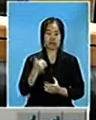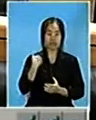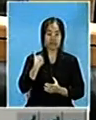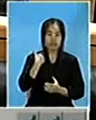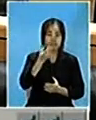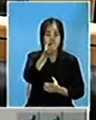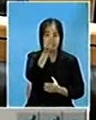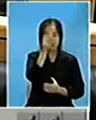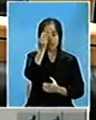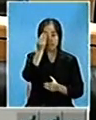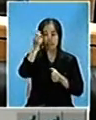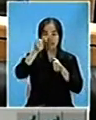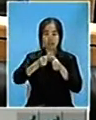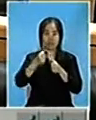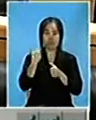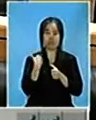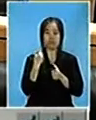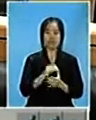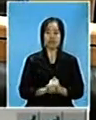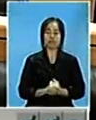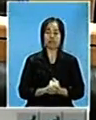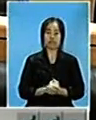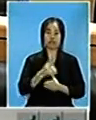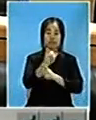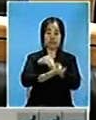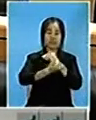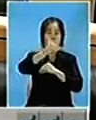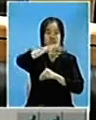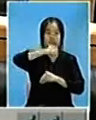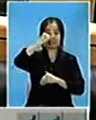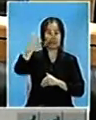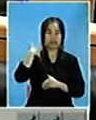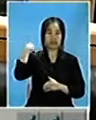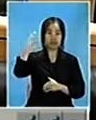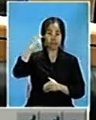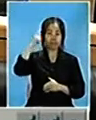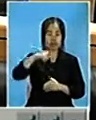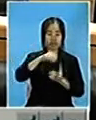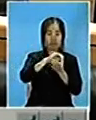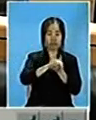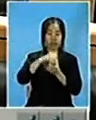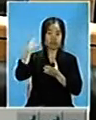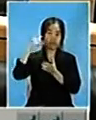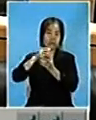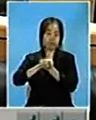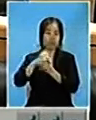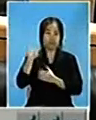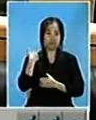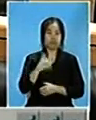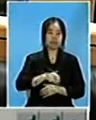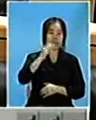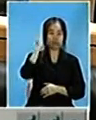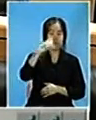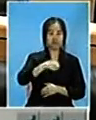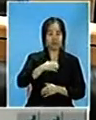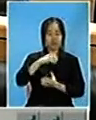ครับในบางรัฐในบางประเทศนะครับผู้หญิงก็ต้องการแต่งงานกับผู้หญิงผู้ชายก็ต้องการแต่งง